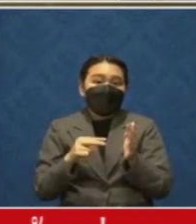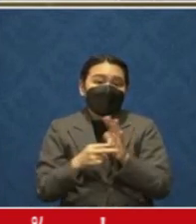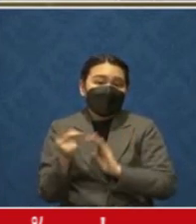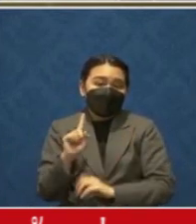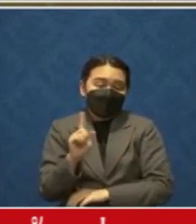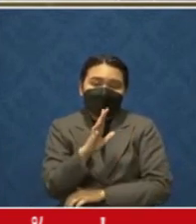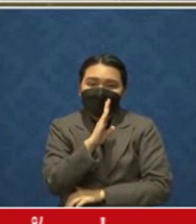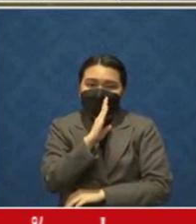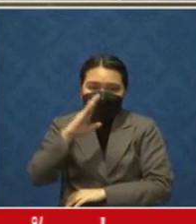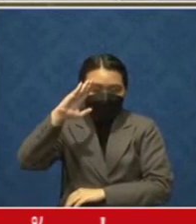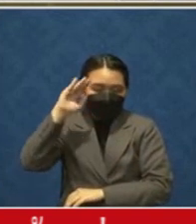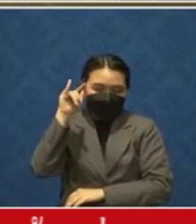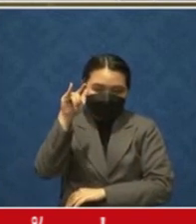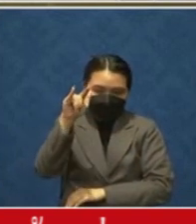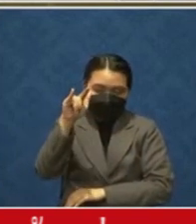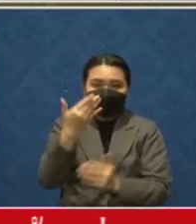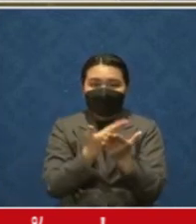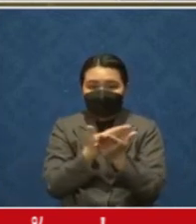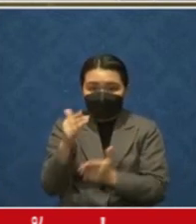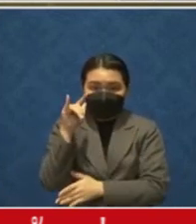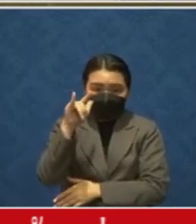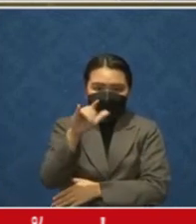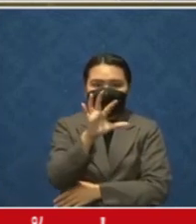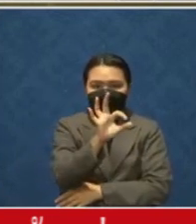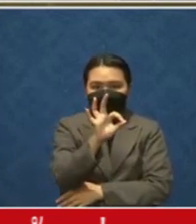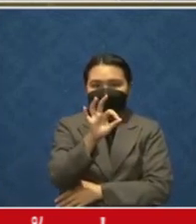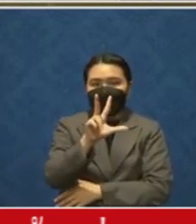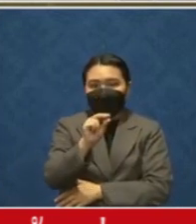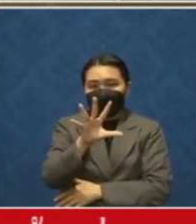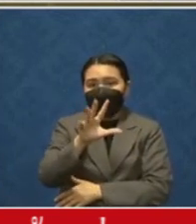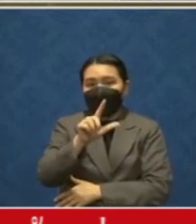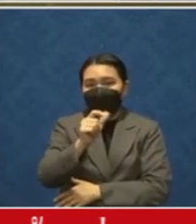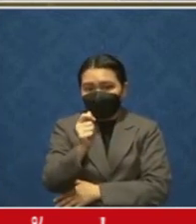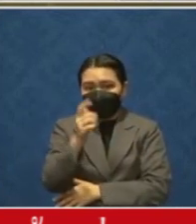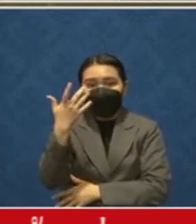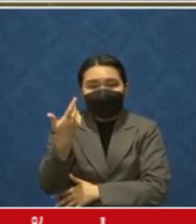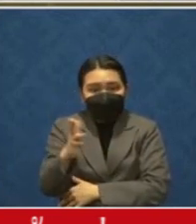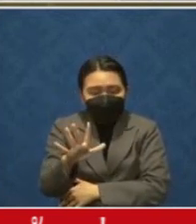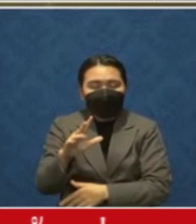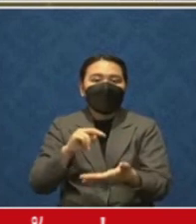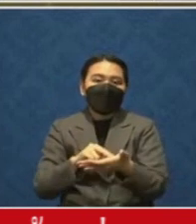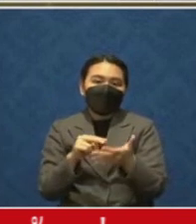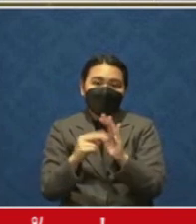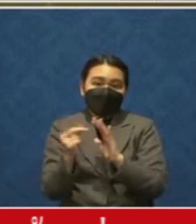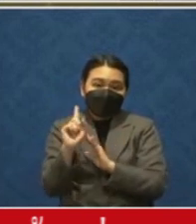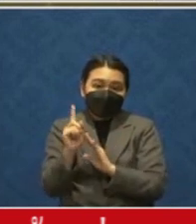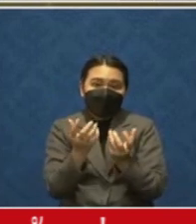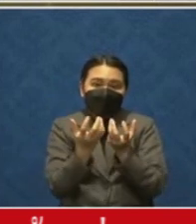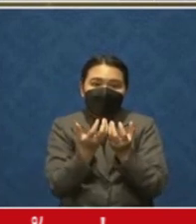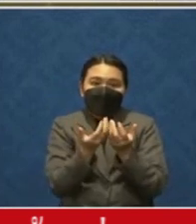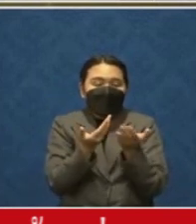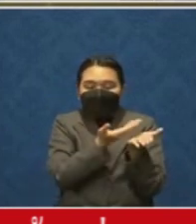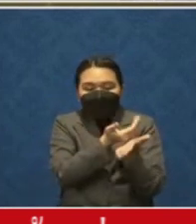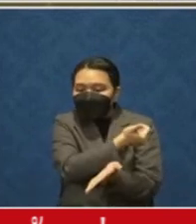ซึ่งหมายความว่าถ้าหากกองทัพอากาศเนี่ยซื้อ F-35A แล้วเนี่ยกองทัพอากาศก็ไม่ต้องไปจัดหาอะ